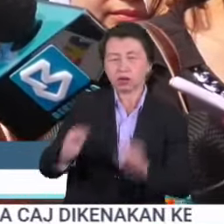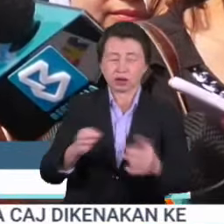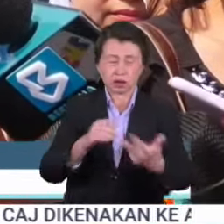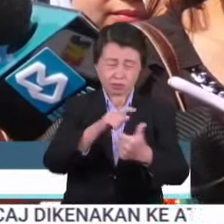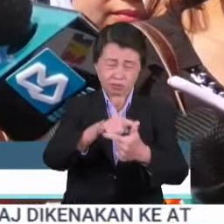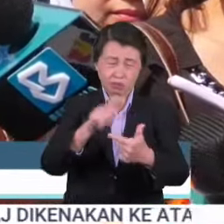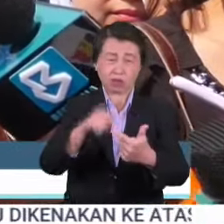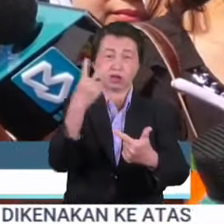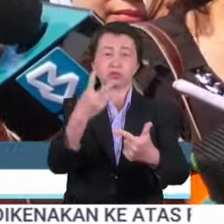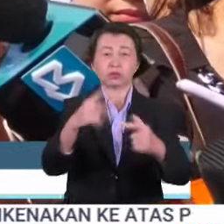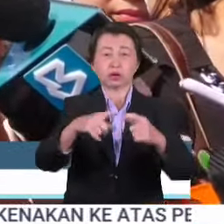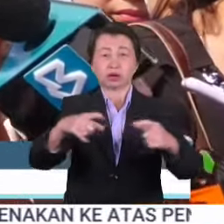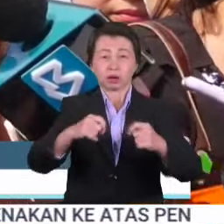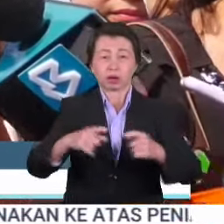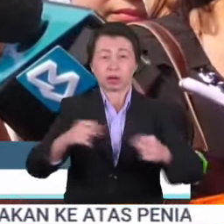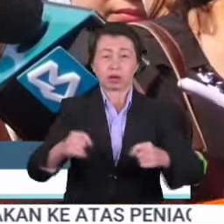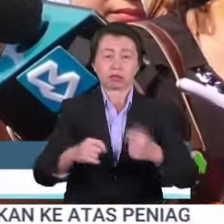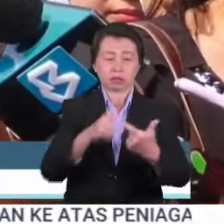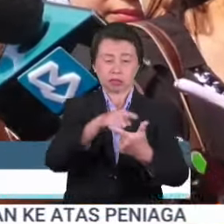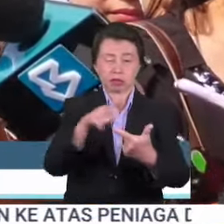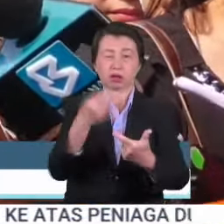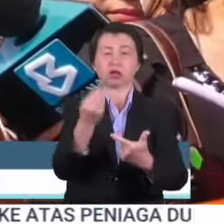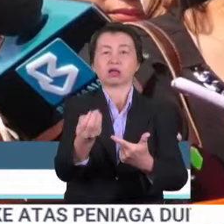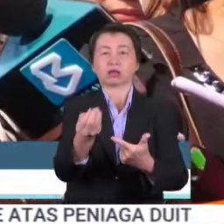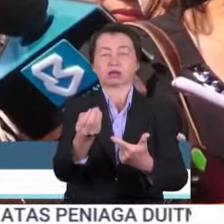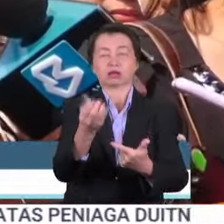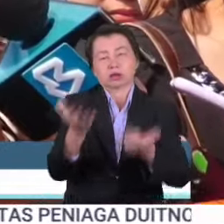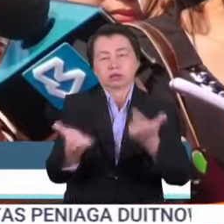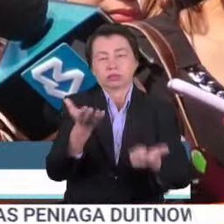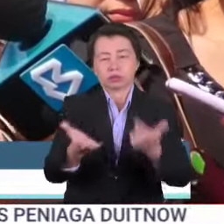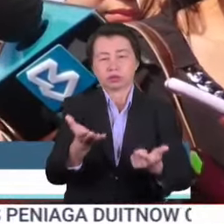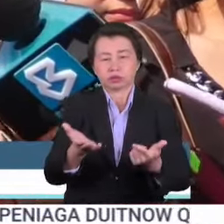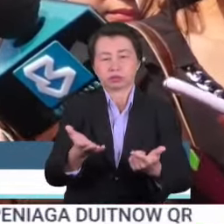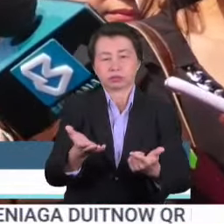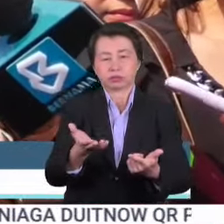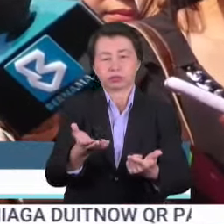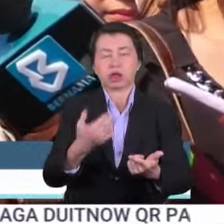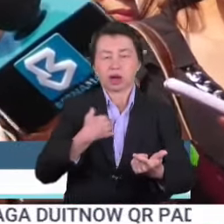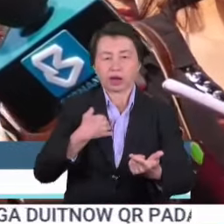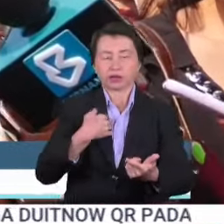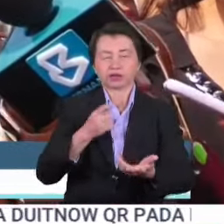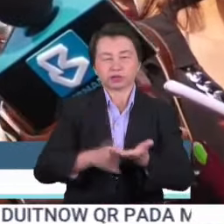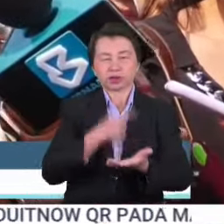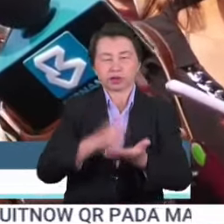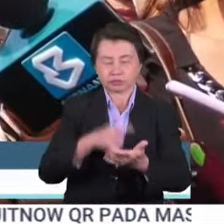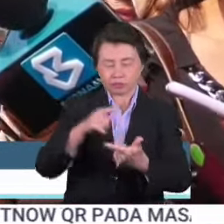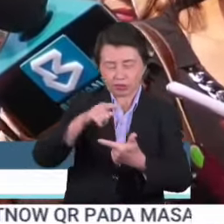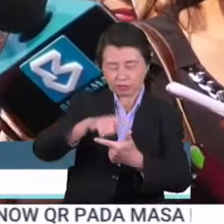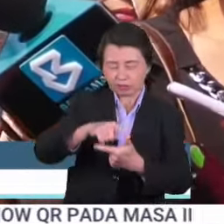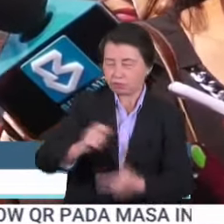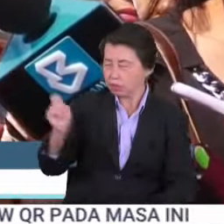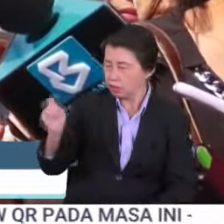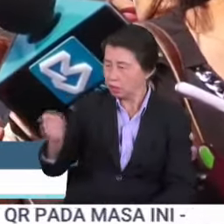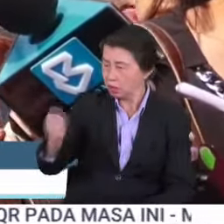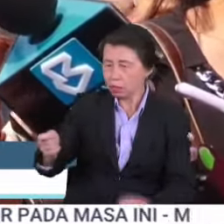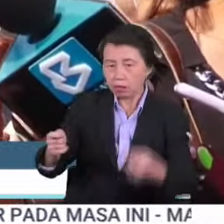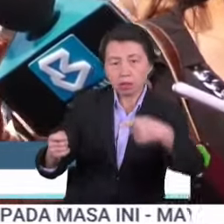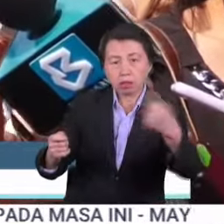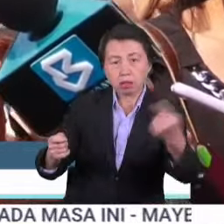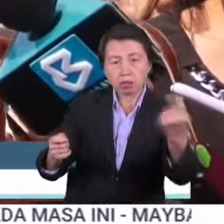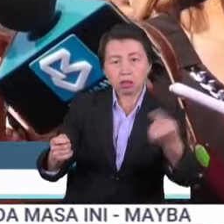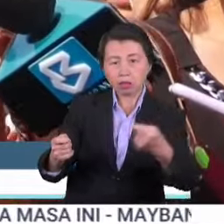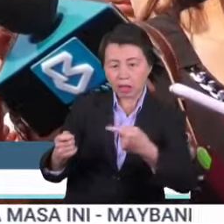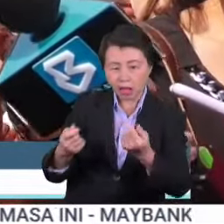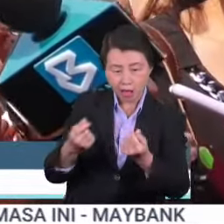kepada satu dua sistem saja, mungkin ada kadang-kalanya apa dalam satu kad